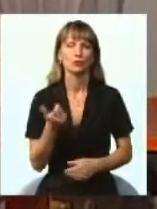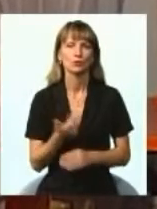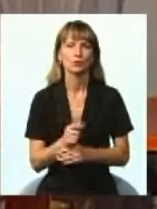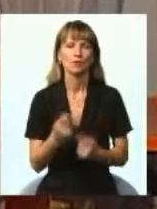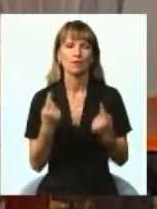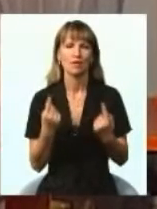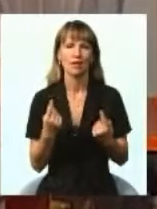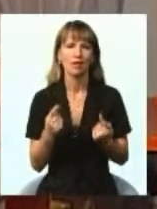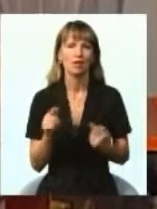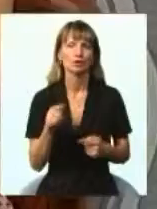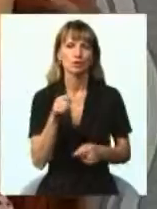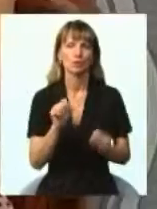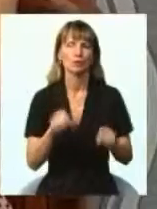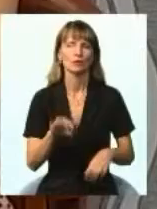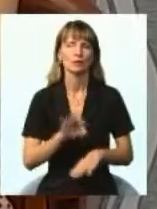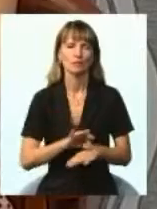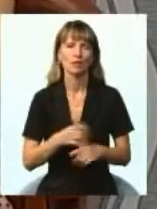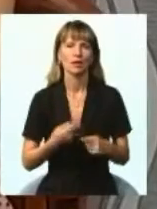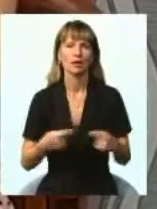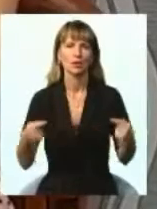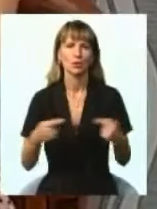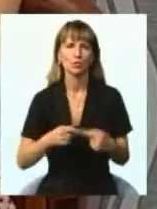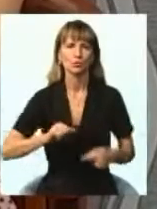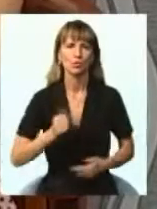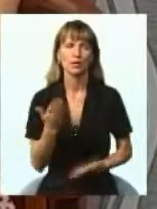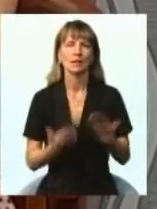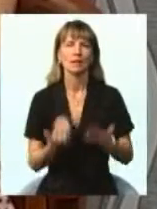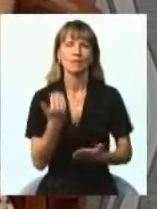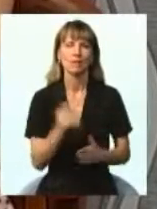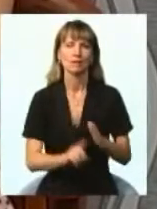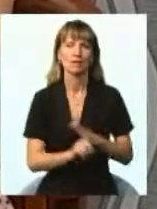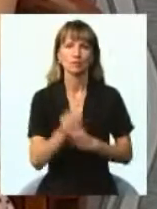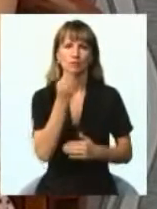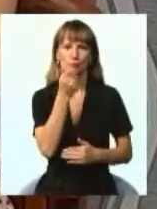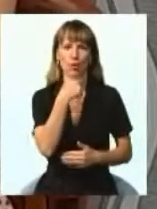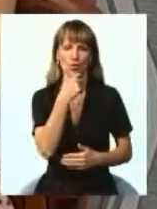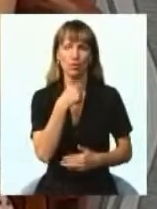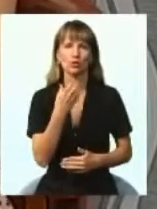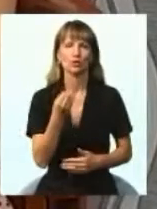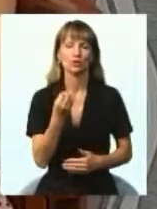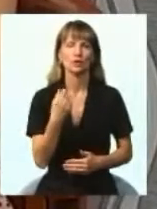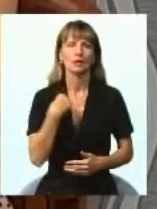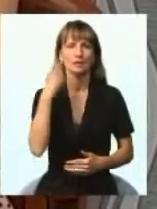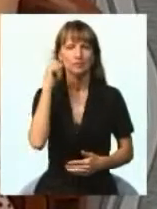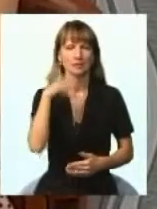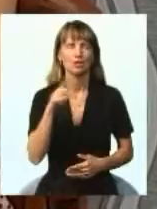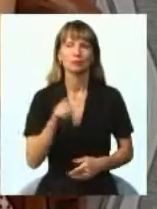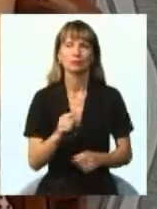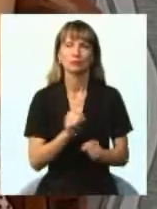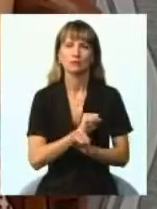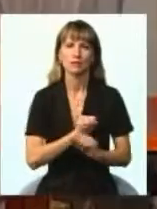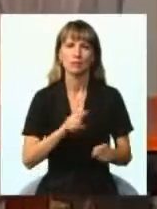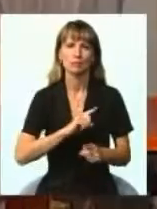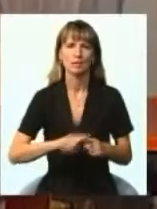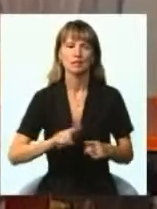дуже великий шанс, що ти захворієш. Це точно, друзі. Тож, якщо ви зберетеся їсти морозиво, то краще. І ще я знаю, що його не можна дуже швидко